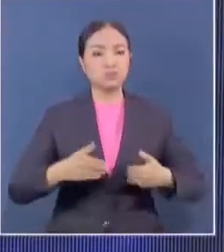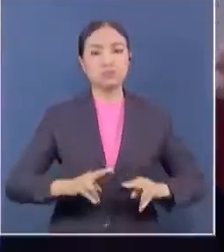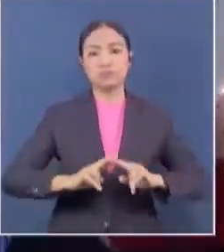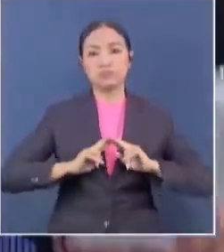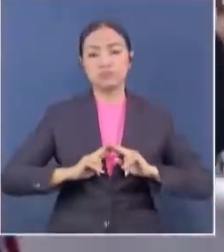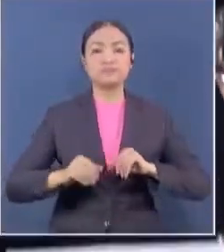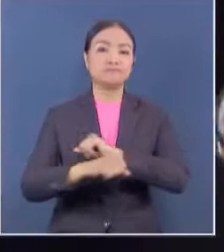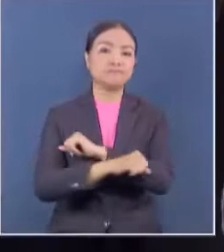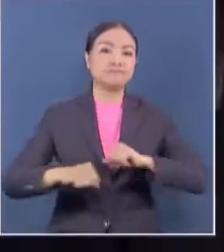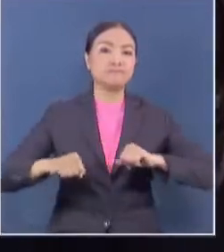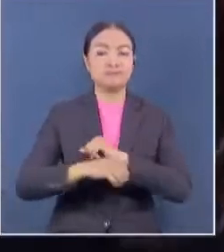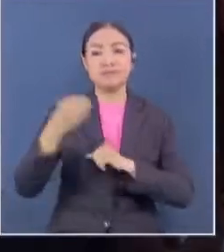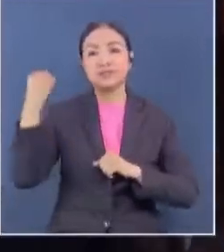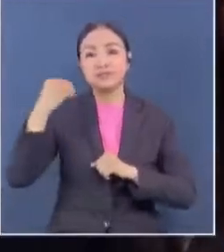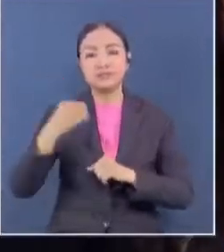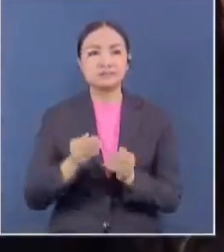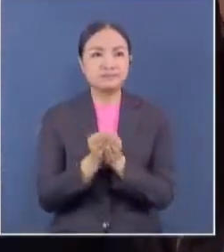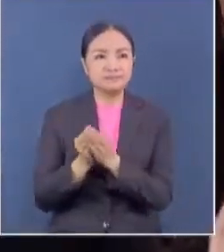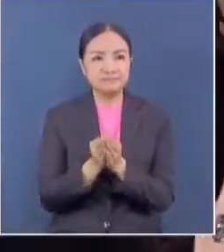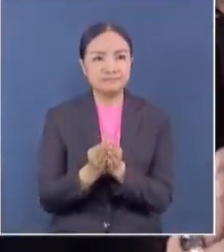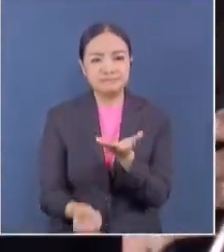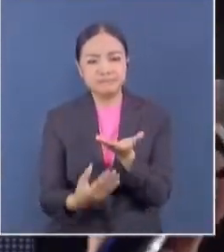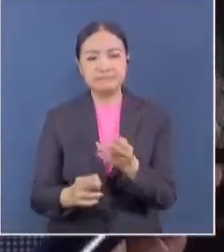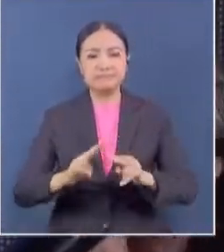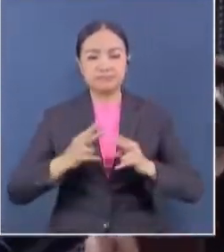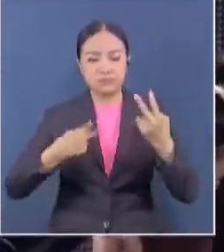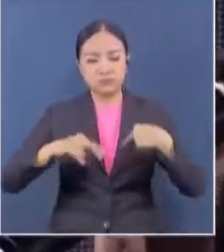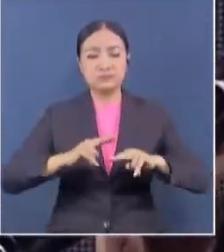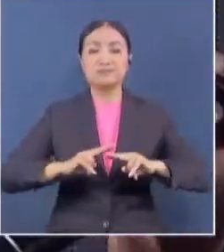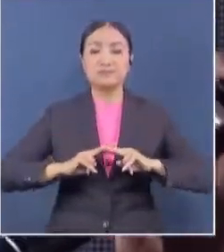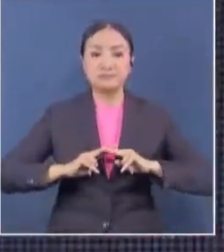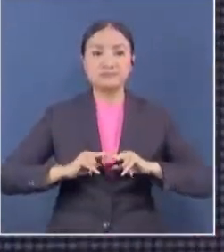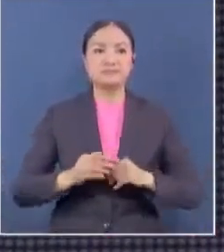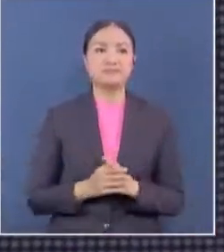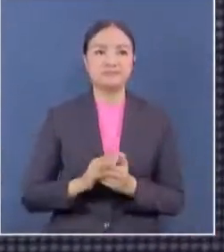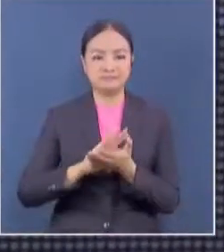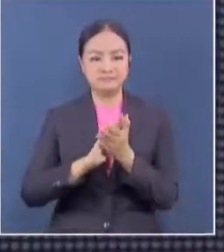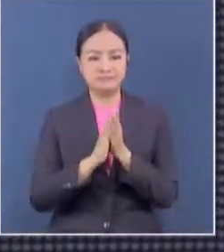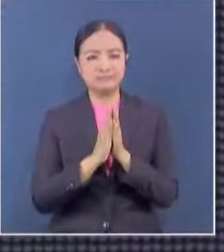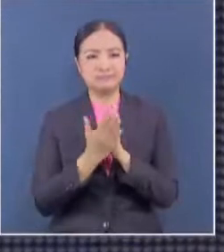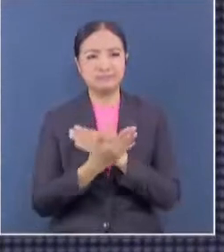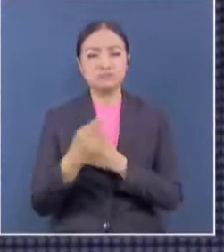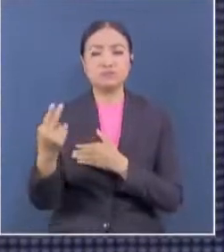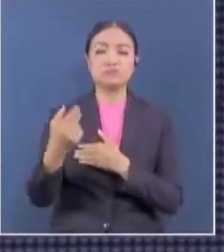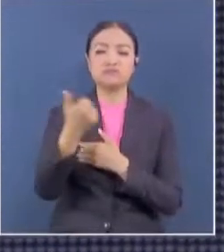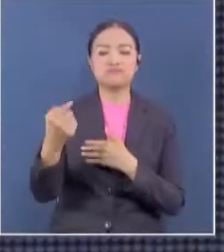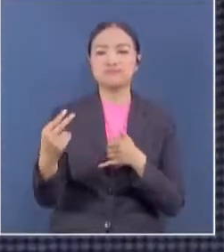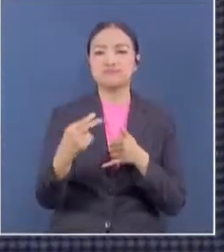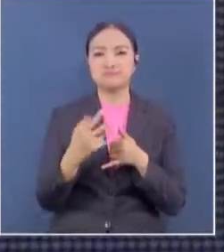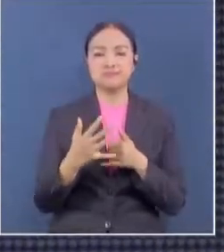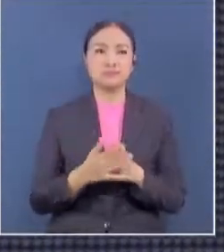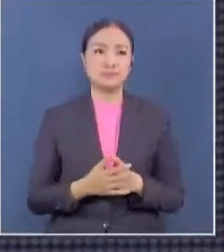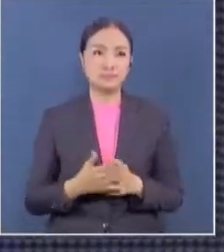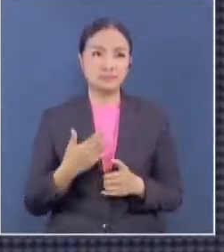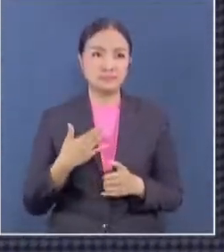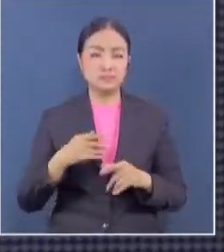เองออกกำลังกายทุกวันทำกับข้าวเองมีเวลาดูแลตัวเองร่างกายก็เปลี่ยนแต่คนอื่นไม่ได้เห็นปกติเวลา